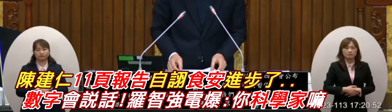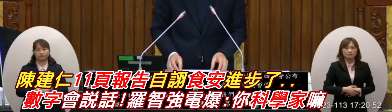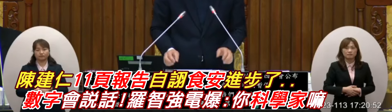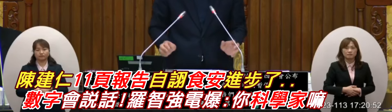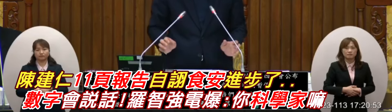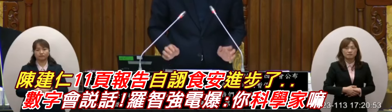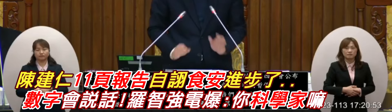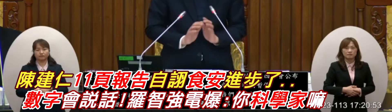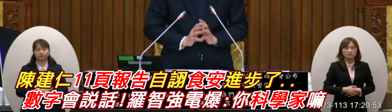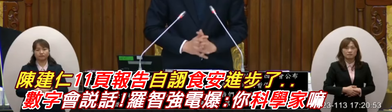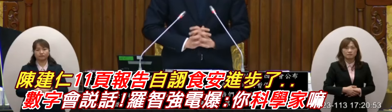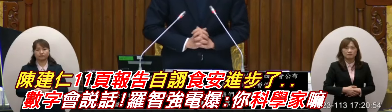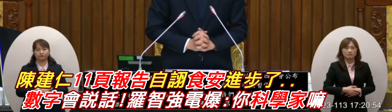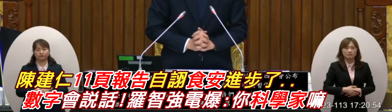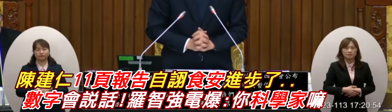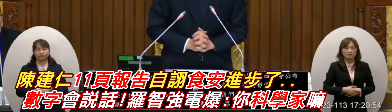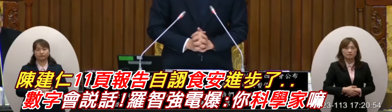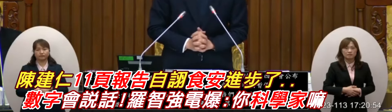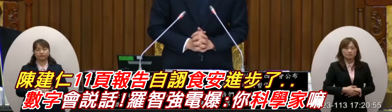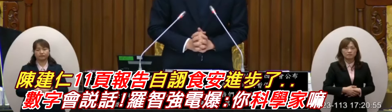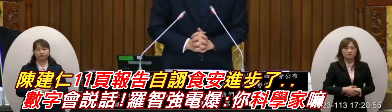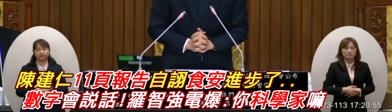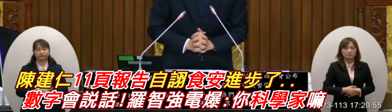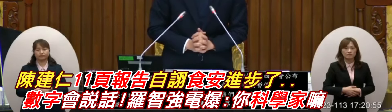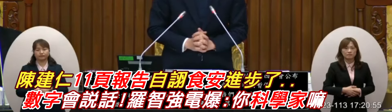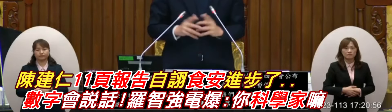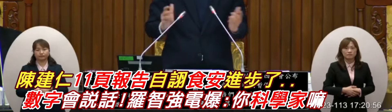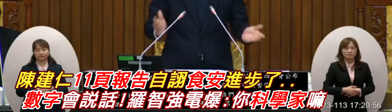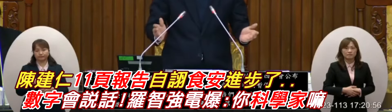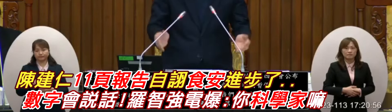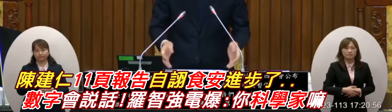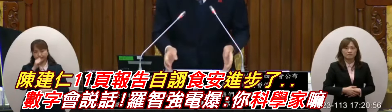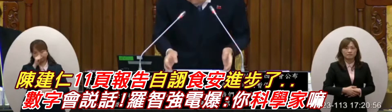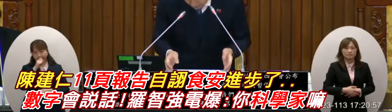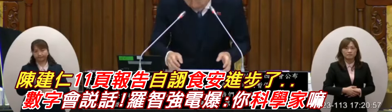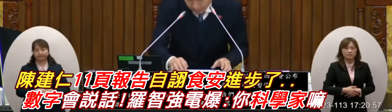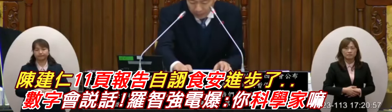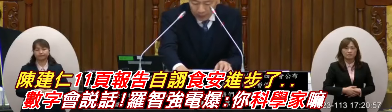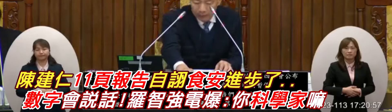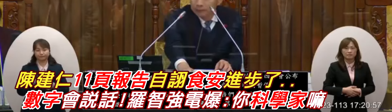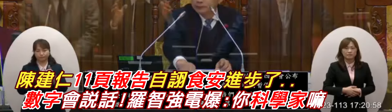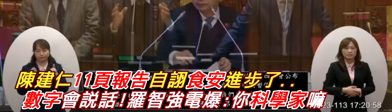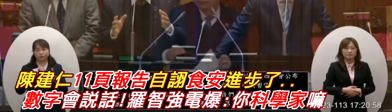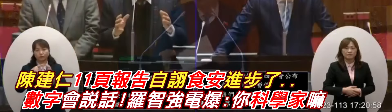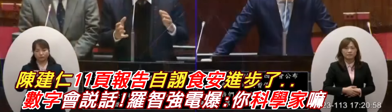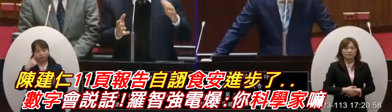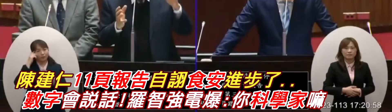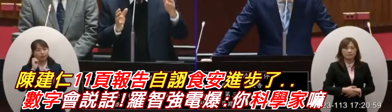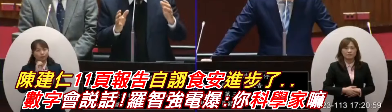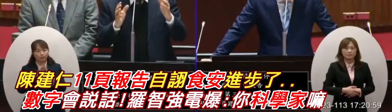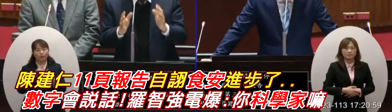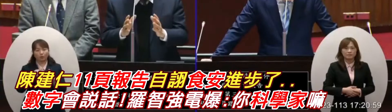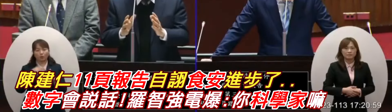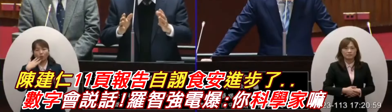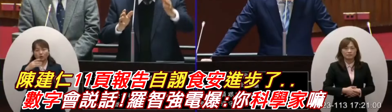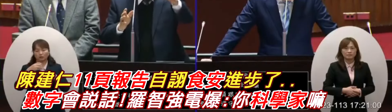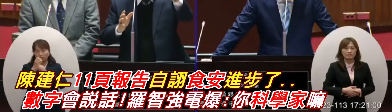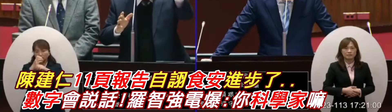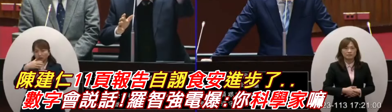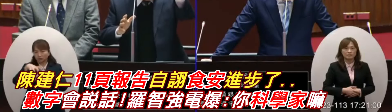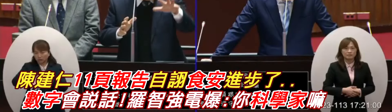重。共同遵守相关执行规定。时间继续。 委员，我只是想跟你讲，当一个实验